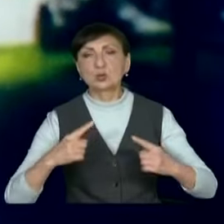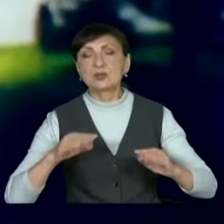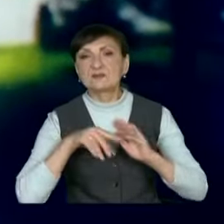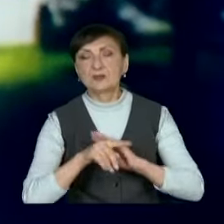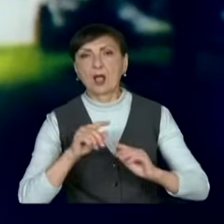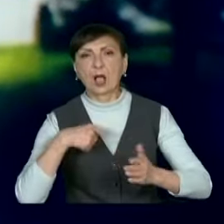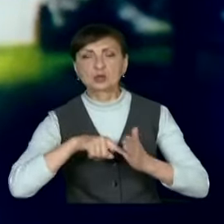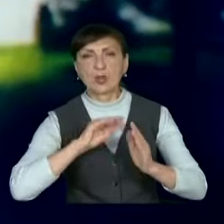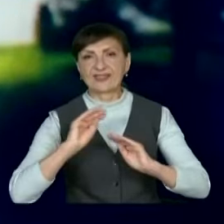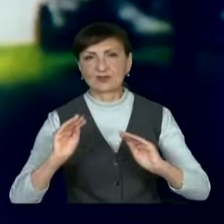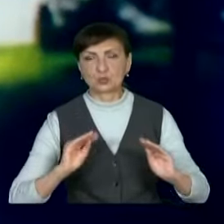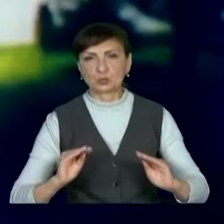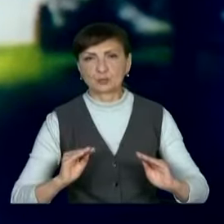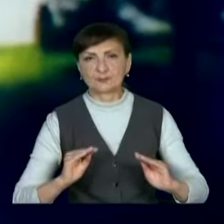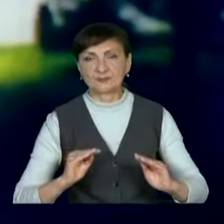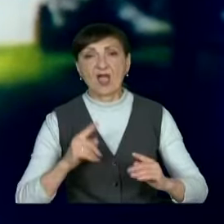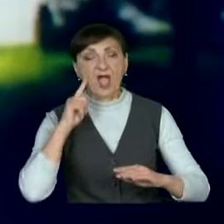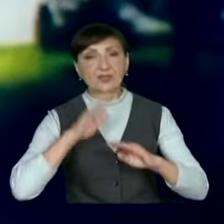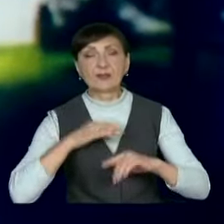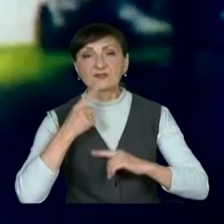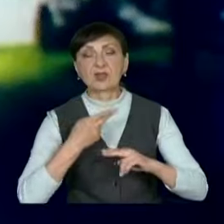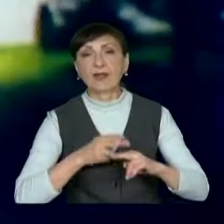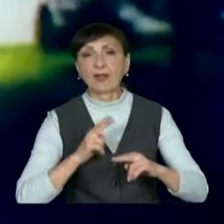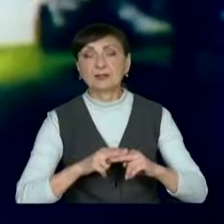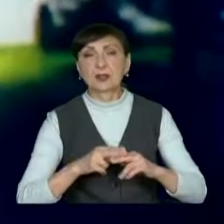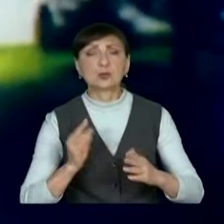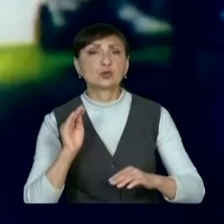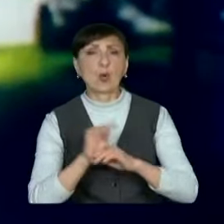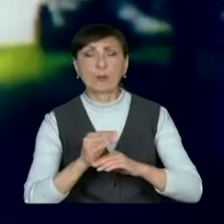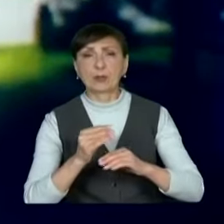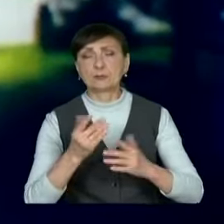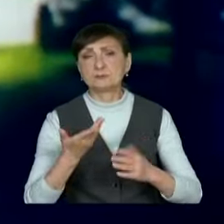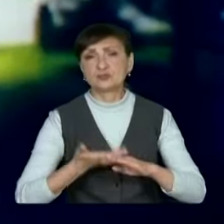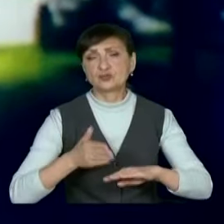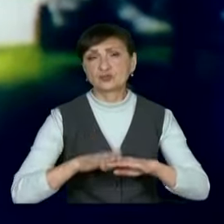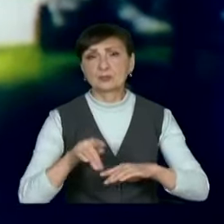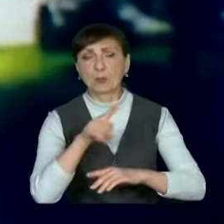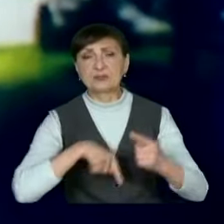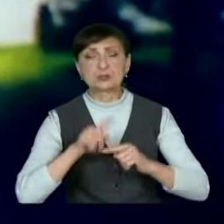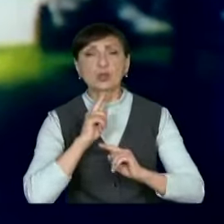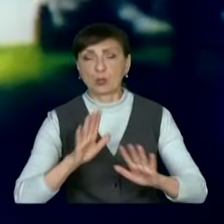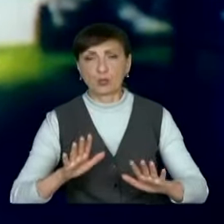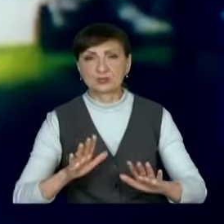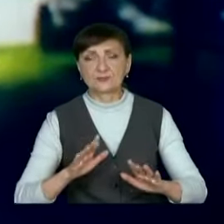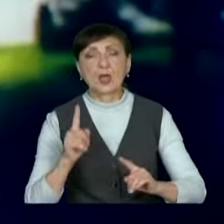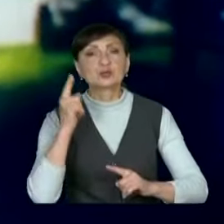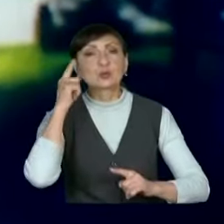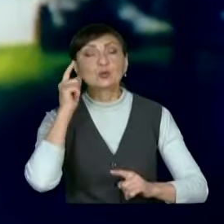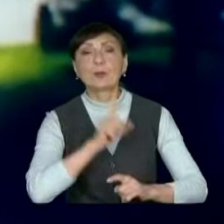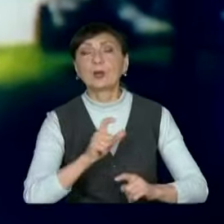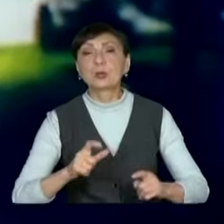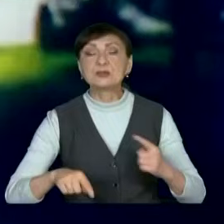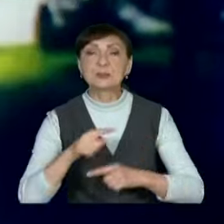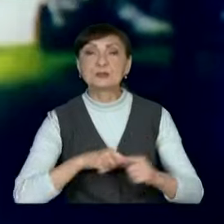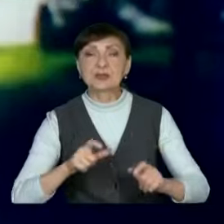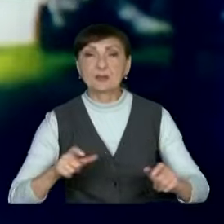городской инфраструктуры. В Акимате отмечают, что это не понесет дополнительной нагрузки на субъекты бизнеса. А что думают об этом сами